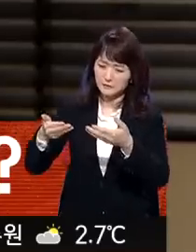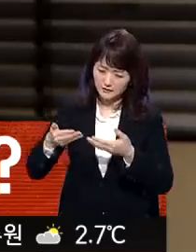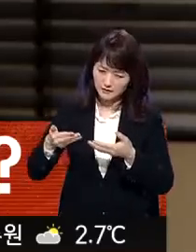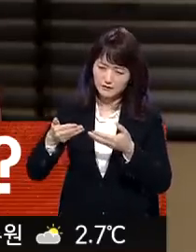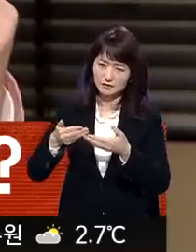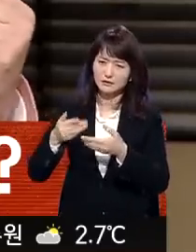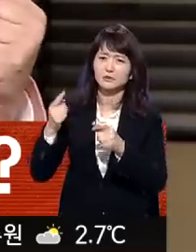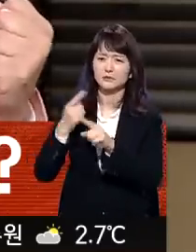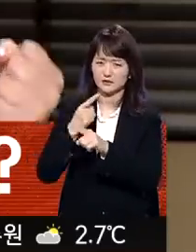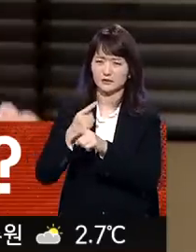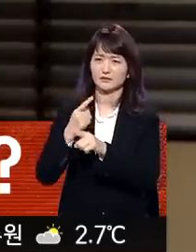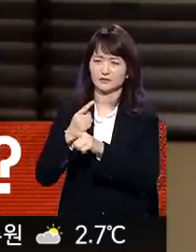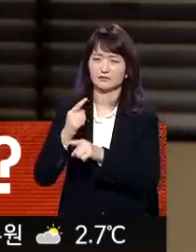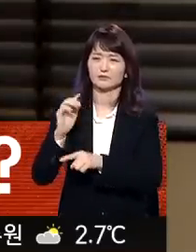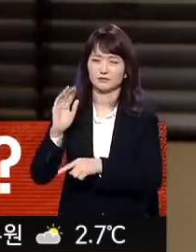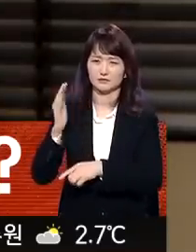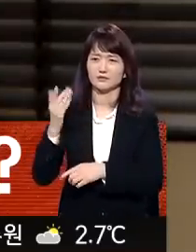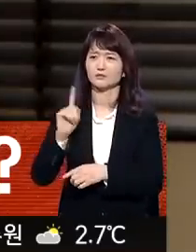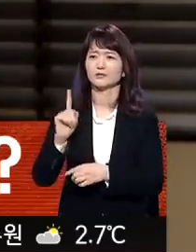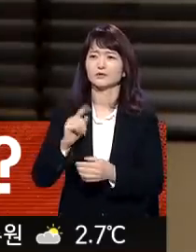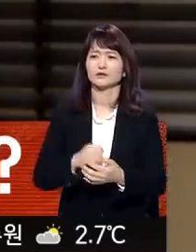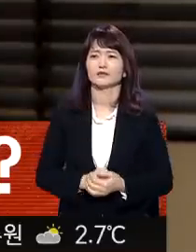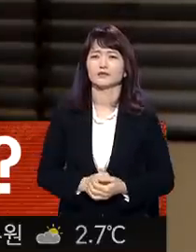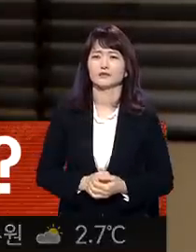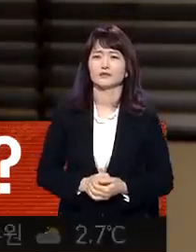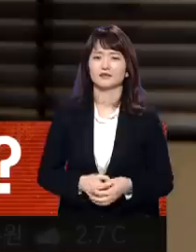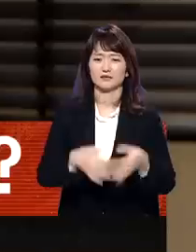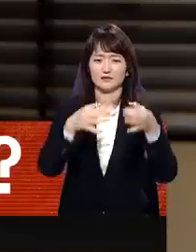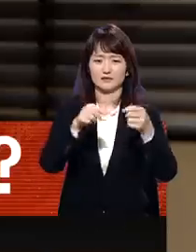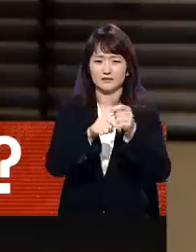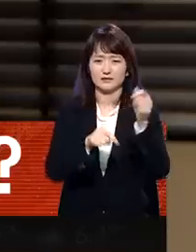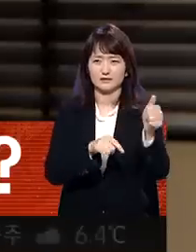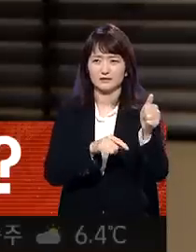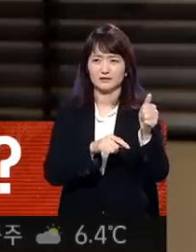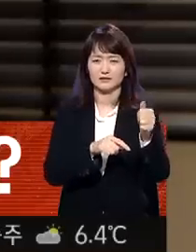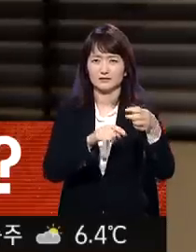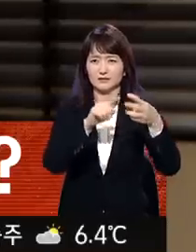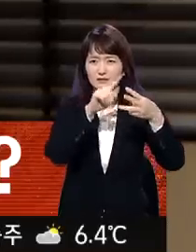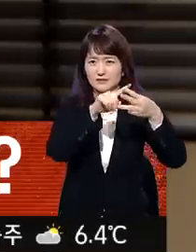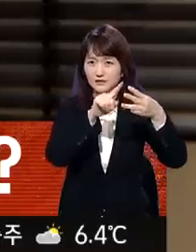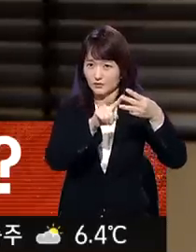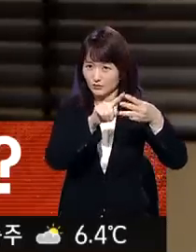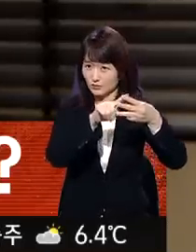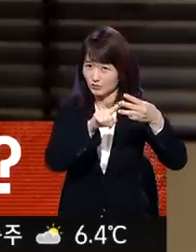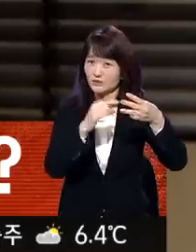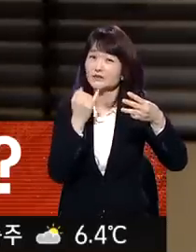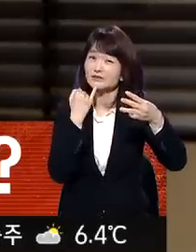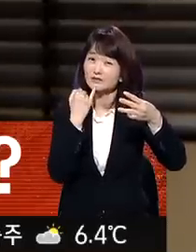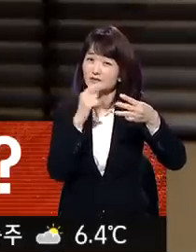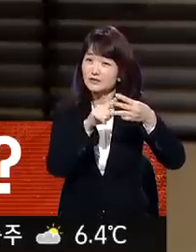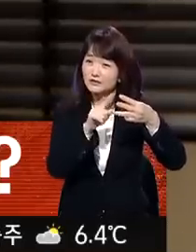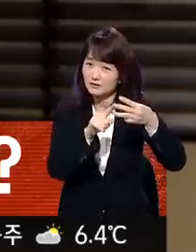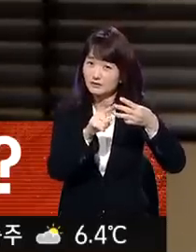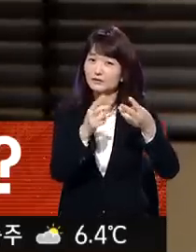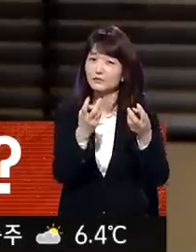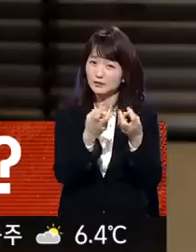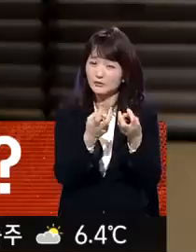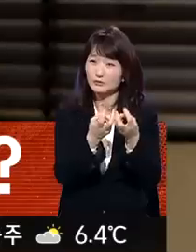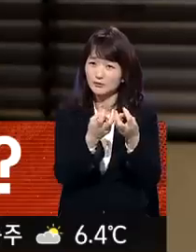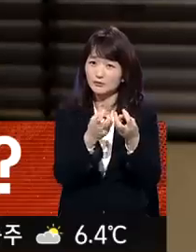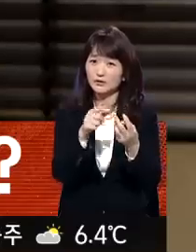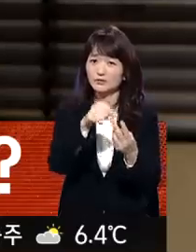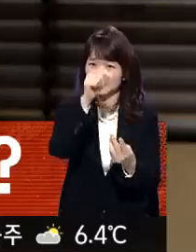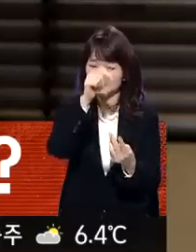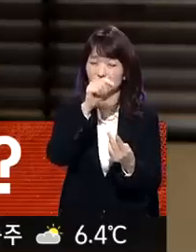그러면 뭐 우리 김우빈 팀장이 말씀하신 것 중에 원투는 이해가 괜찮으니까 원투 방법을